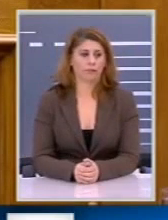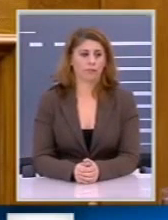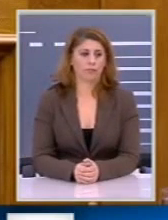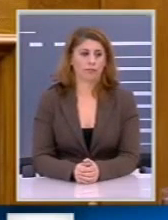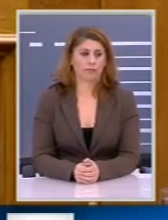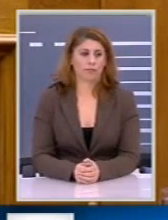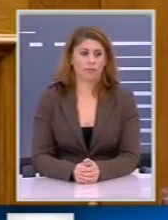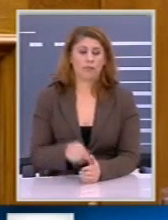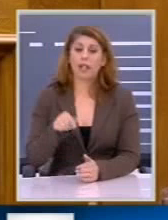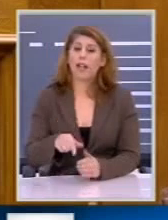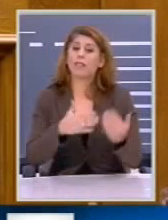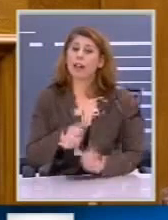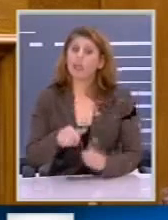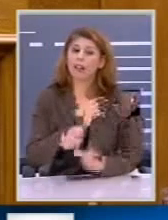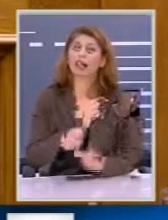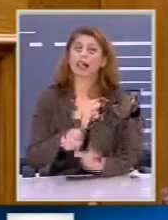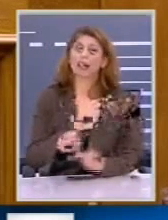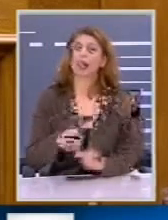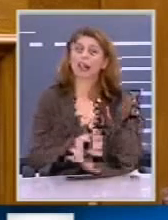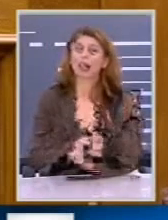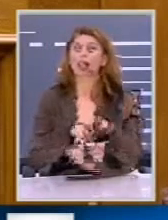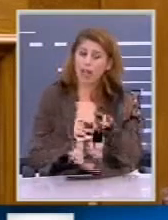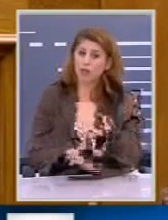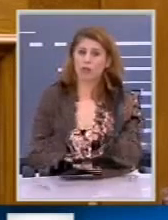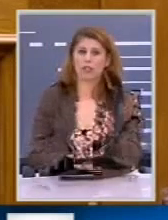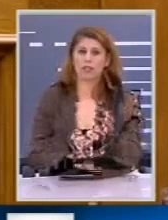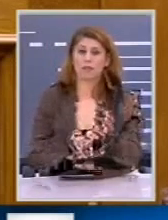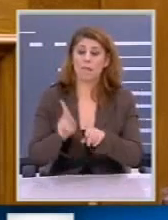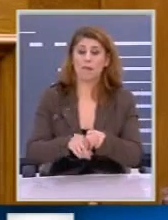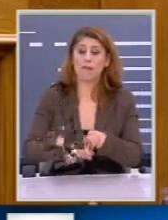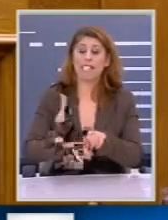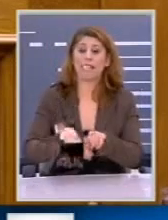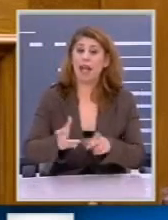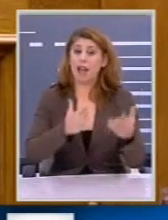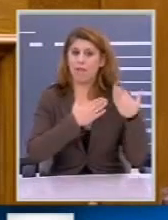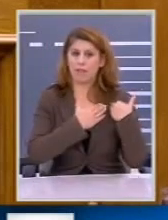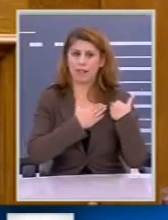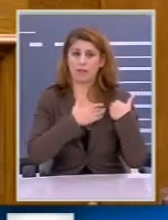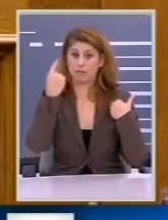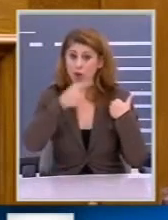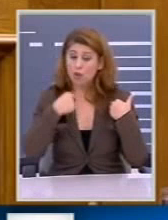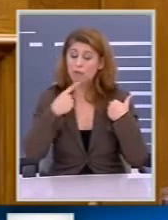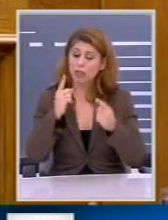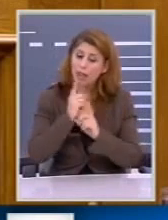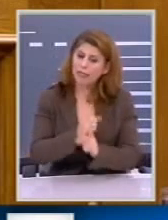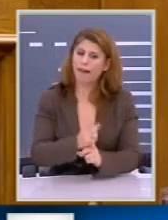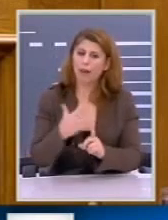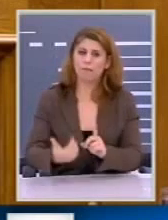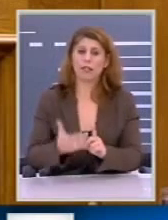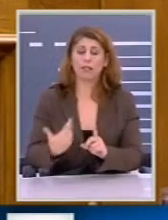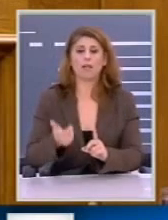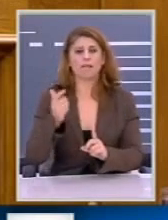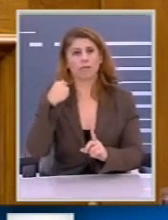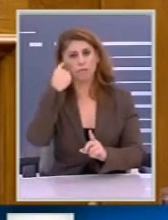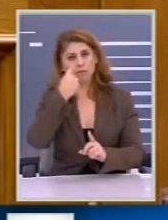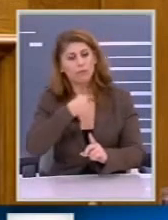Αυτές οι ευθύνες συμπλέκονται με ποινικές ευθύνες και προσωποποιούνται ειδικότερα. Πρόκειται για ευθύνες προσώπων με